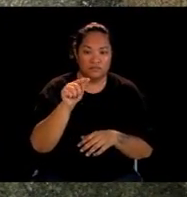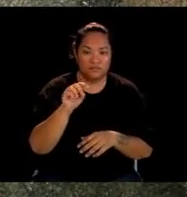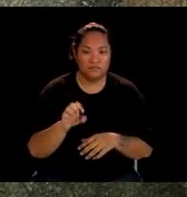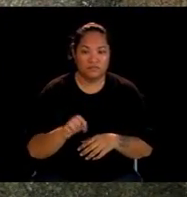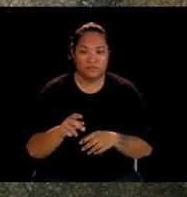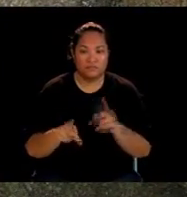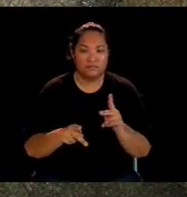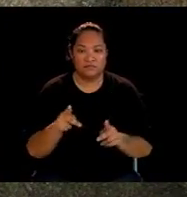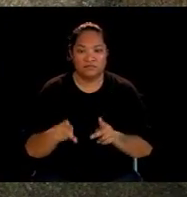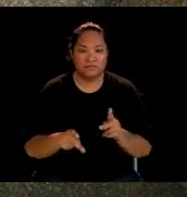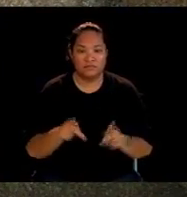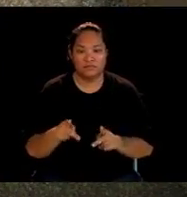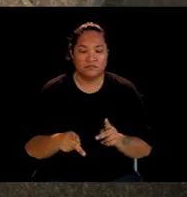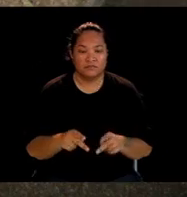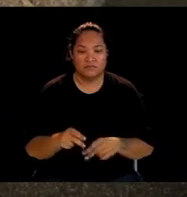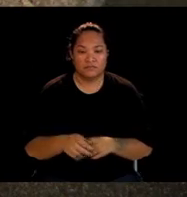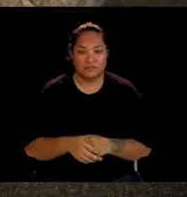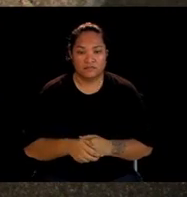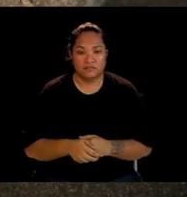manauto motna.